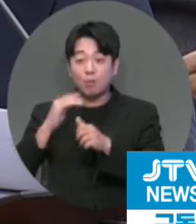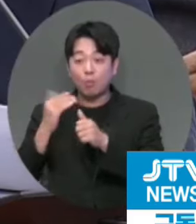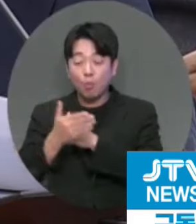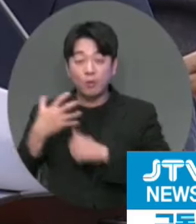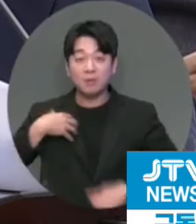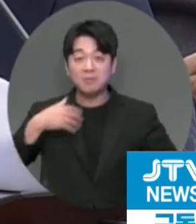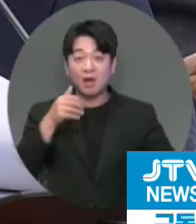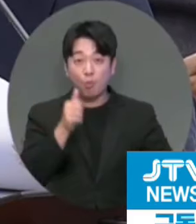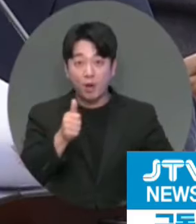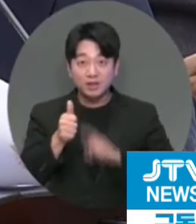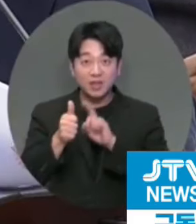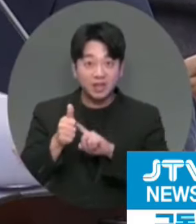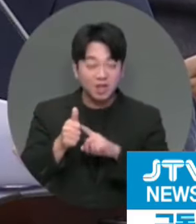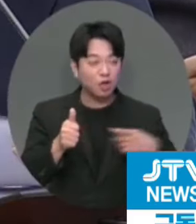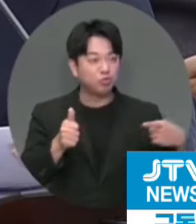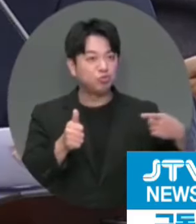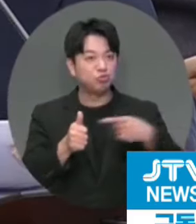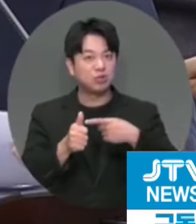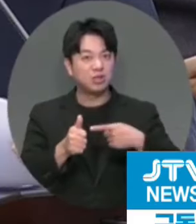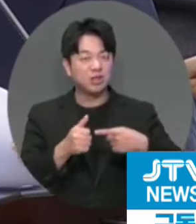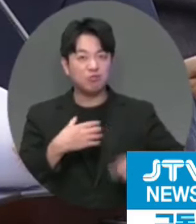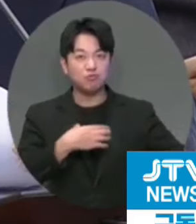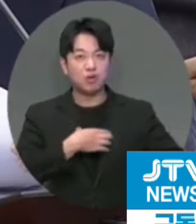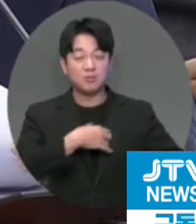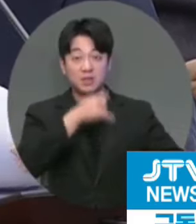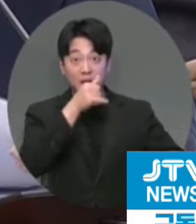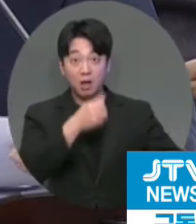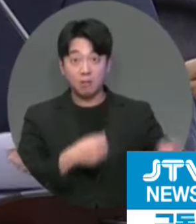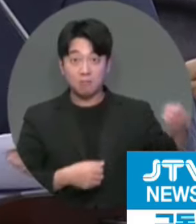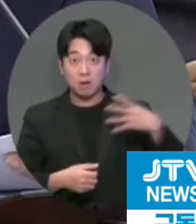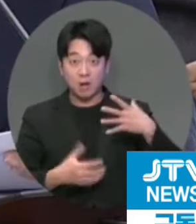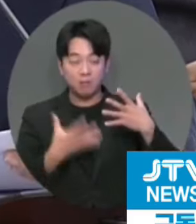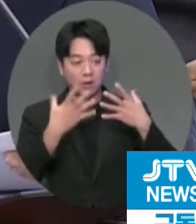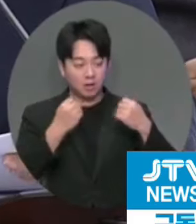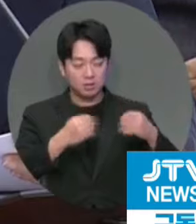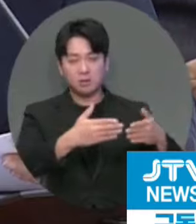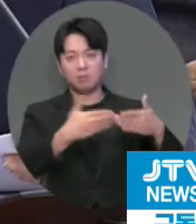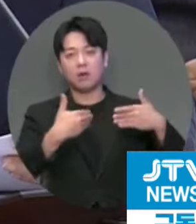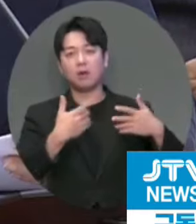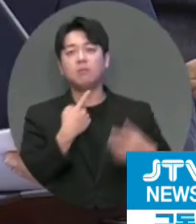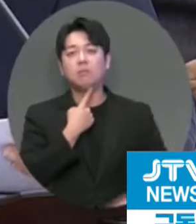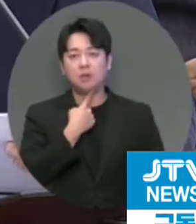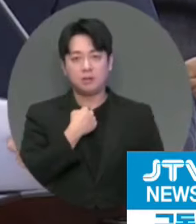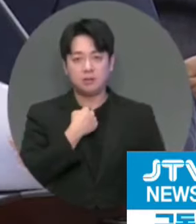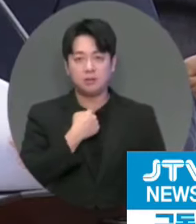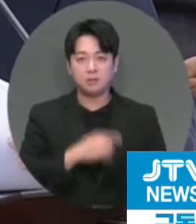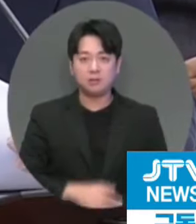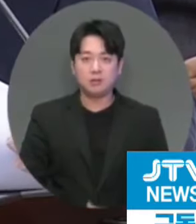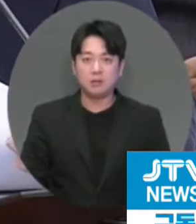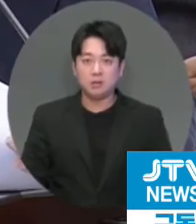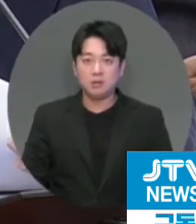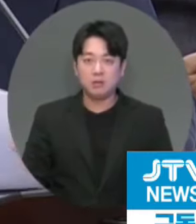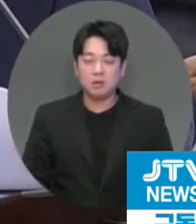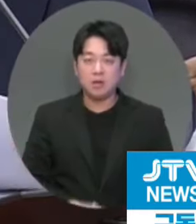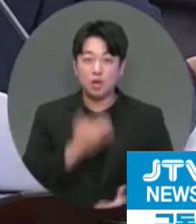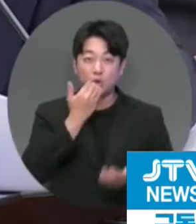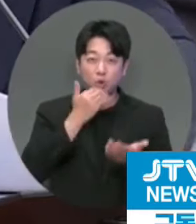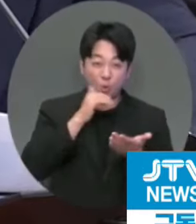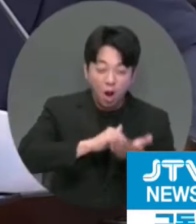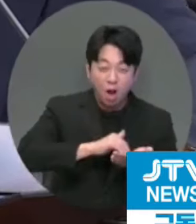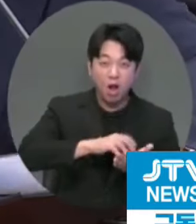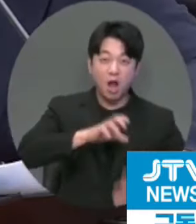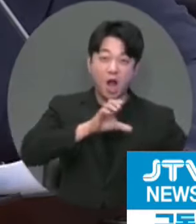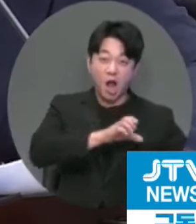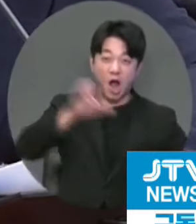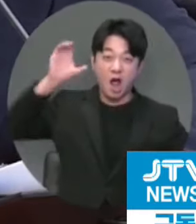말은 일상적으로 하고 있습니다. 담근다. 흉기를 들고 뛰어오고 벽돌을 들고 온갖